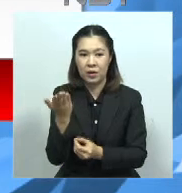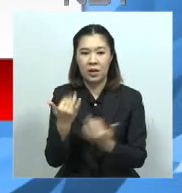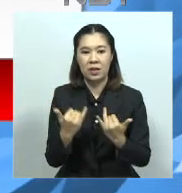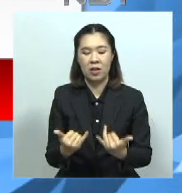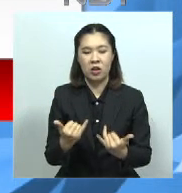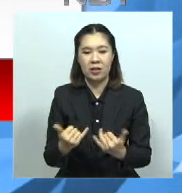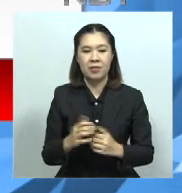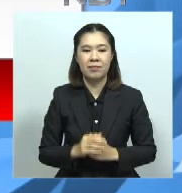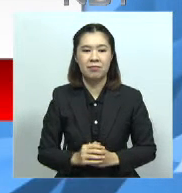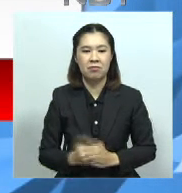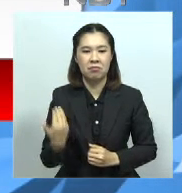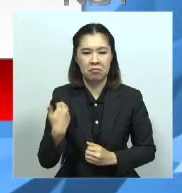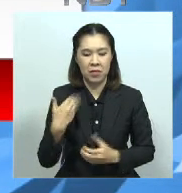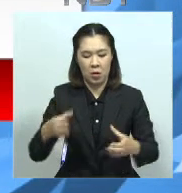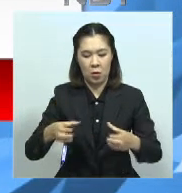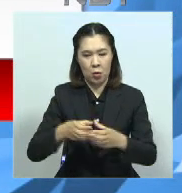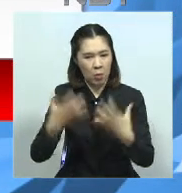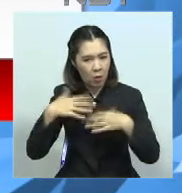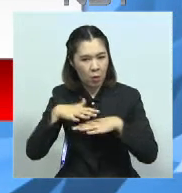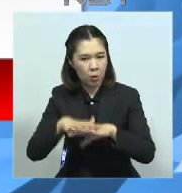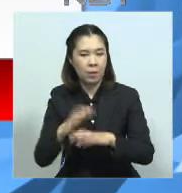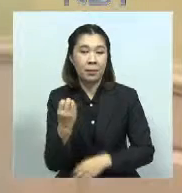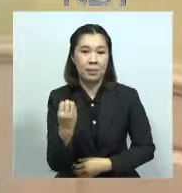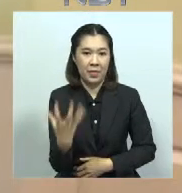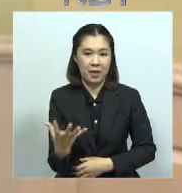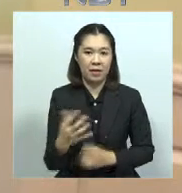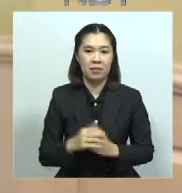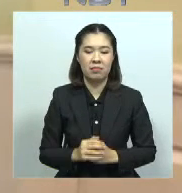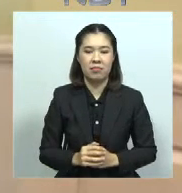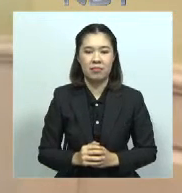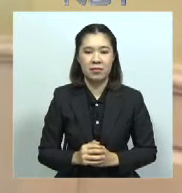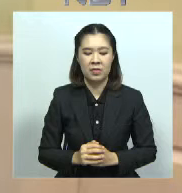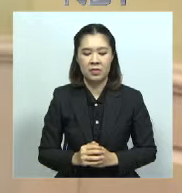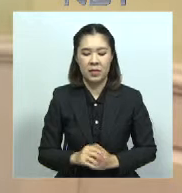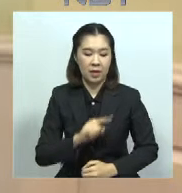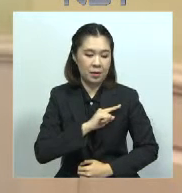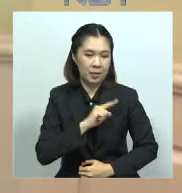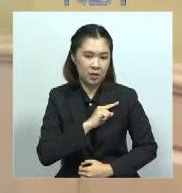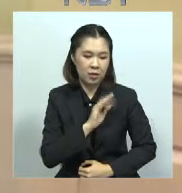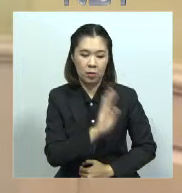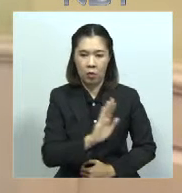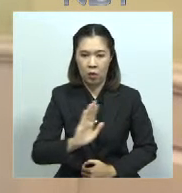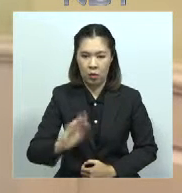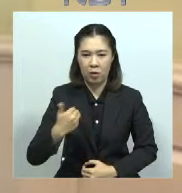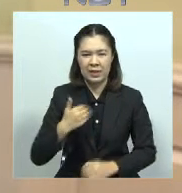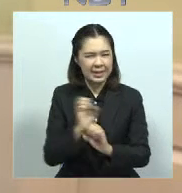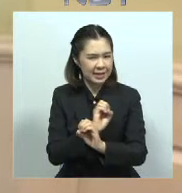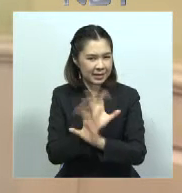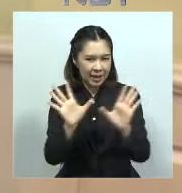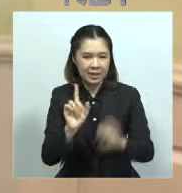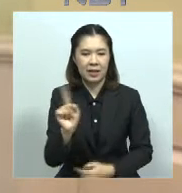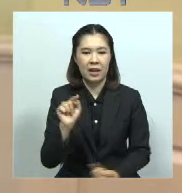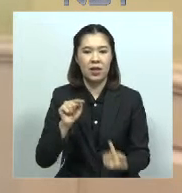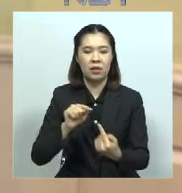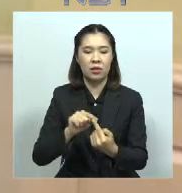อนนี้มีพักการเมืองเข้าร่วมอยู่หลายพักค่ะถ้าเกิดพูดถึงท่าทีของแต่ละพักการเมืองสองพักที่ค่อนข้างมีความชัดเจนแล้วนะคะก็